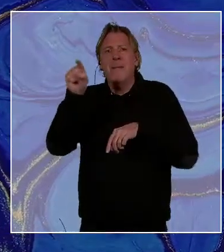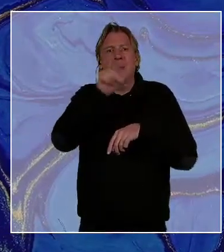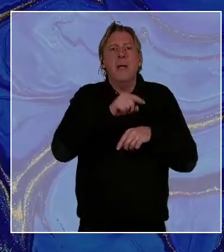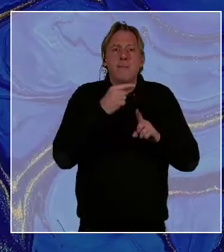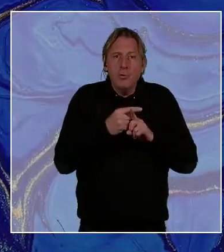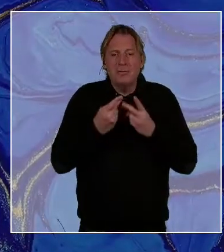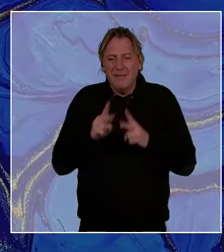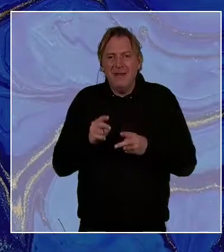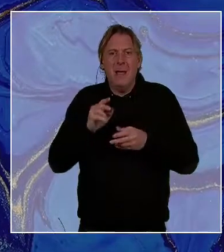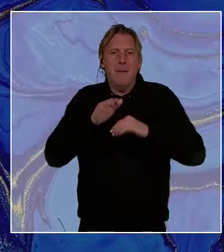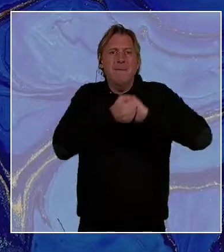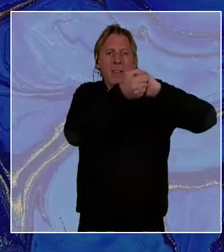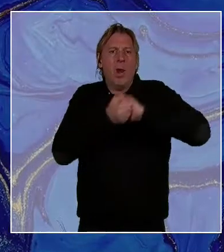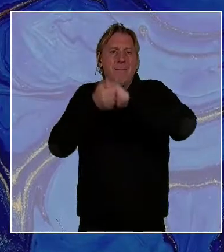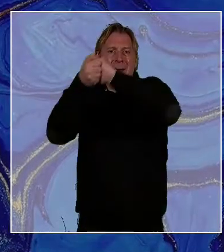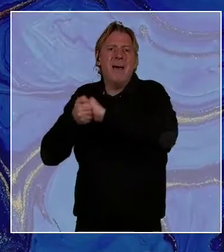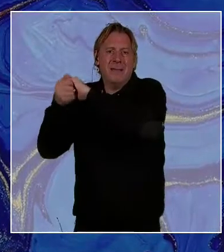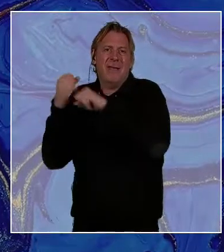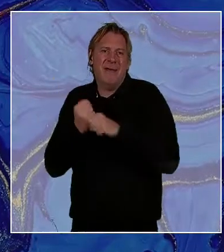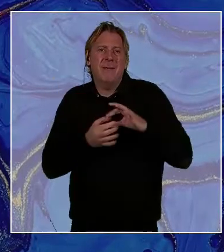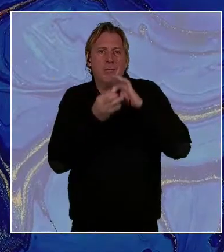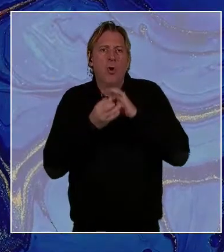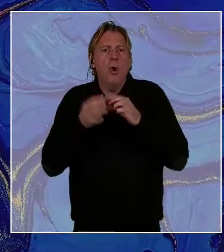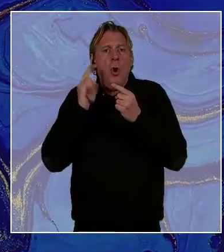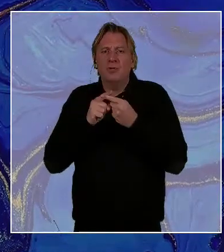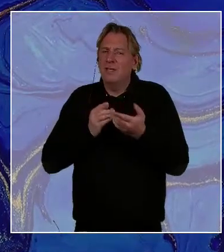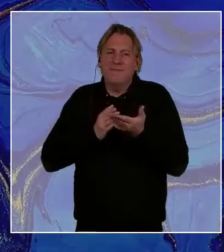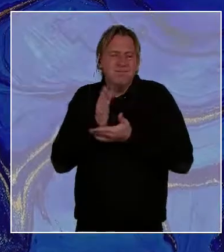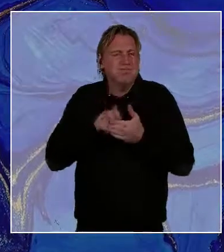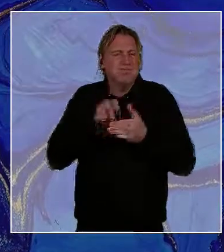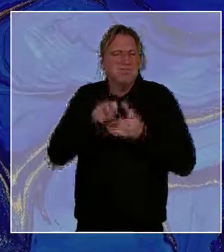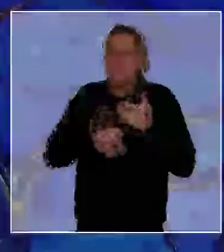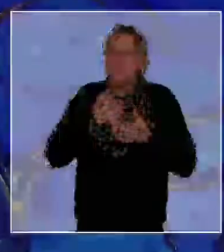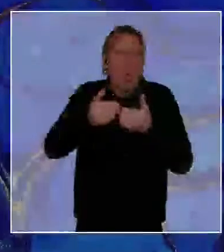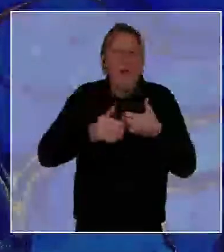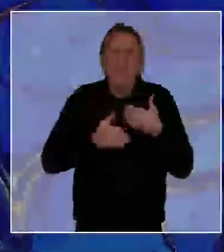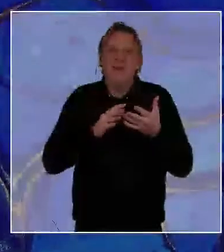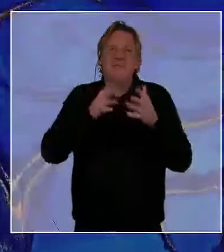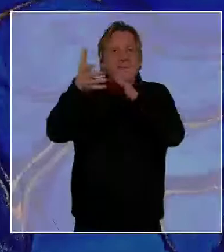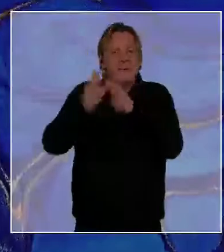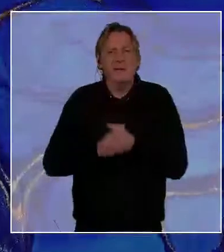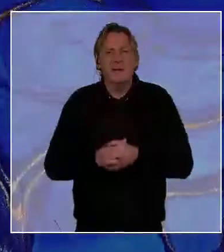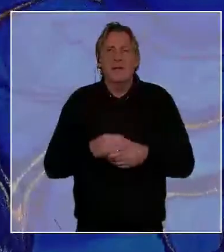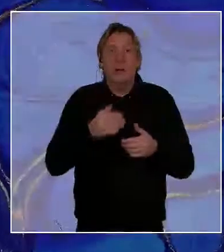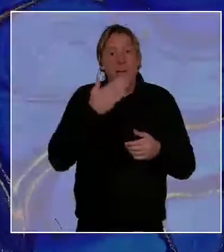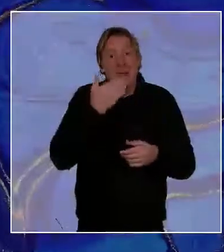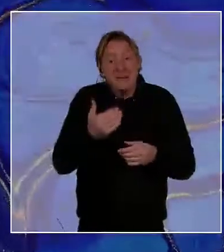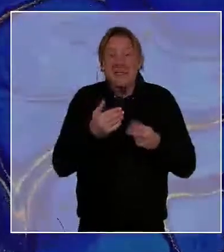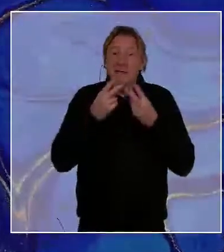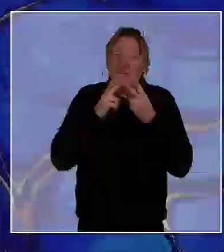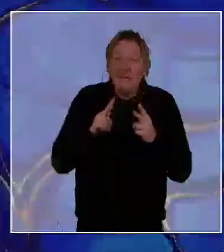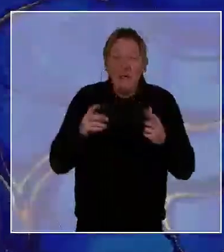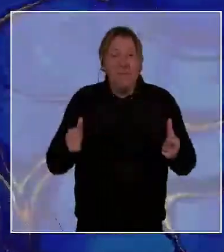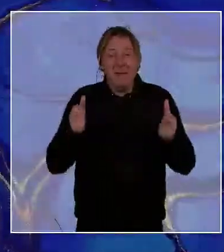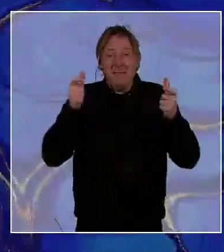de résilience. Je m'arrête sur ce point. Merci. Merci beaucoup. Vous avez donc confirmé les villes, les bâtiments,